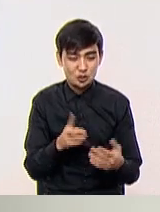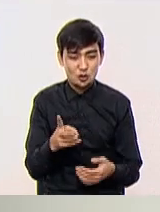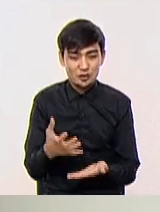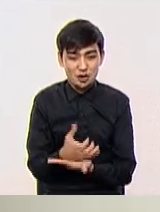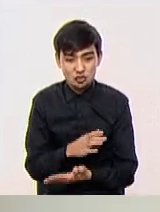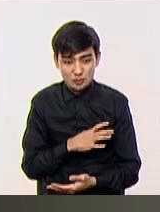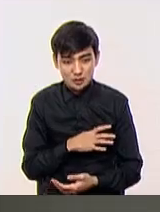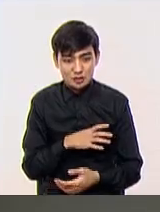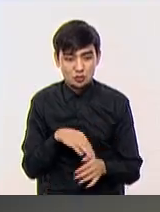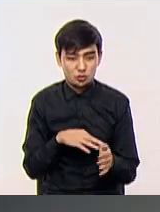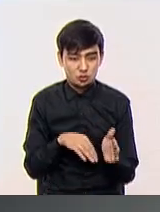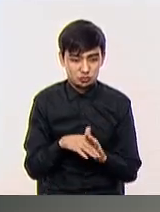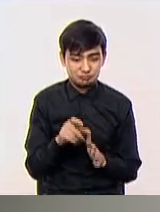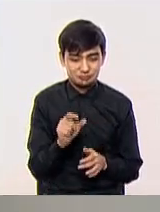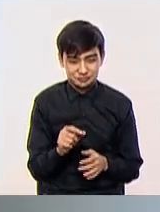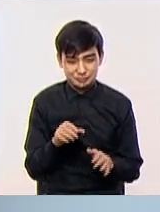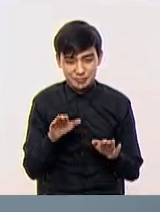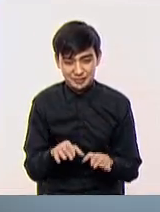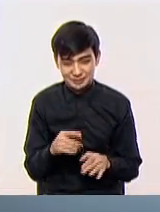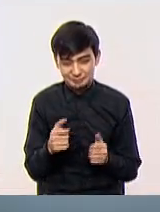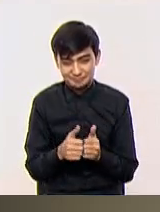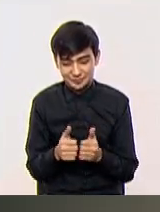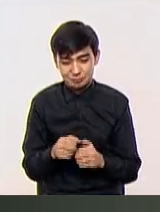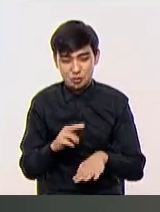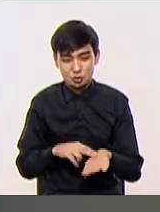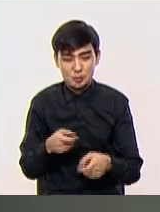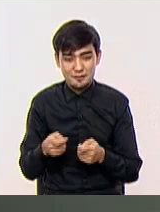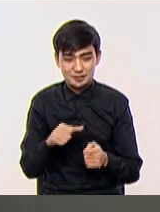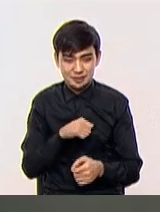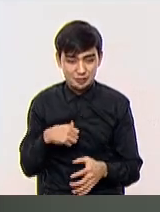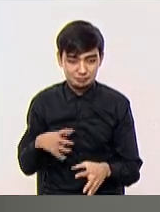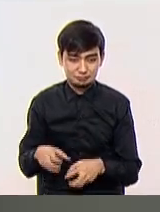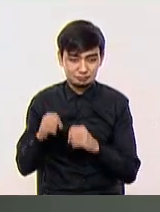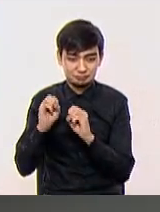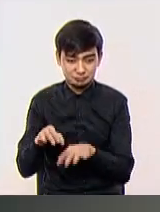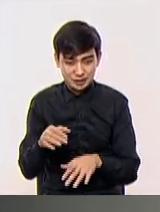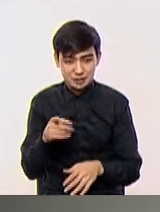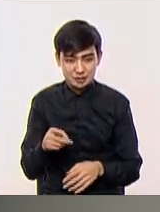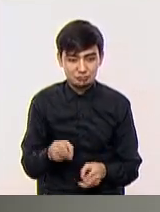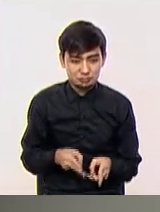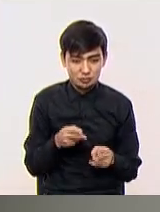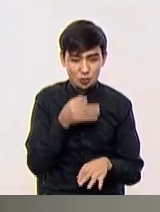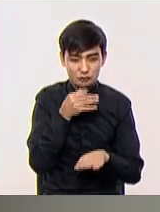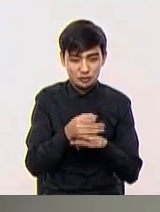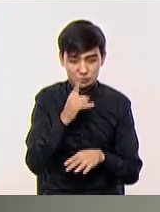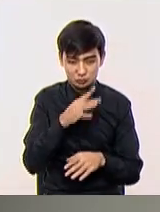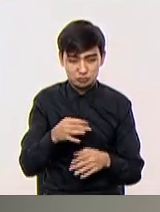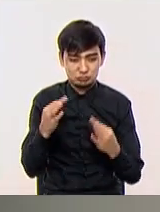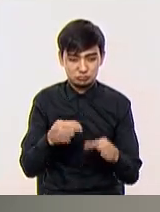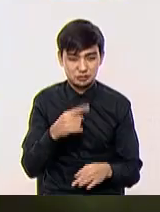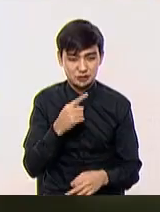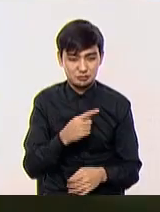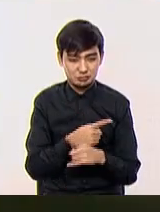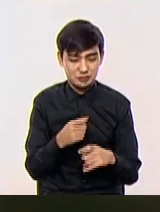азаматтарға қару мен оқ дәрілерді жақын жердегі полиция басқармасына өз еркімен тапсырса, қылмыстық жауапкершіліктен босатылатын